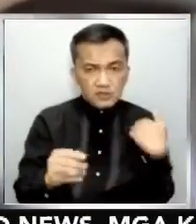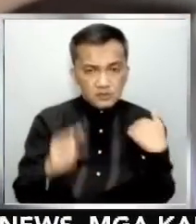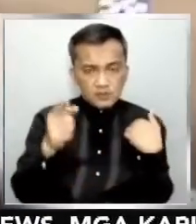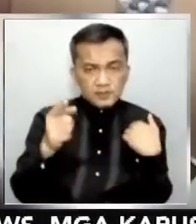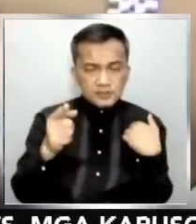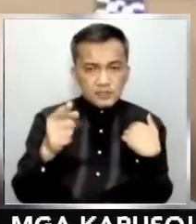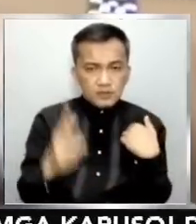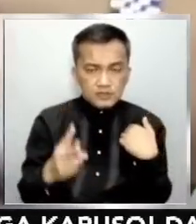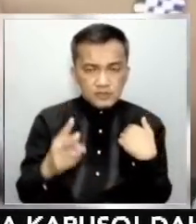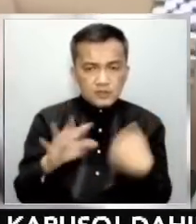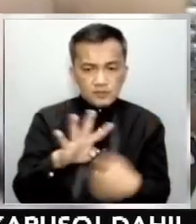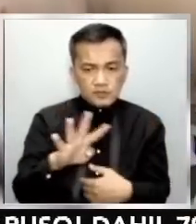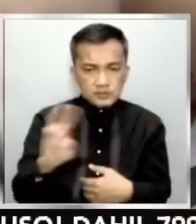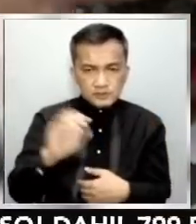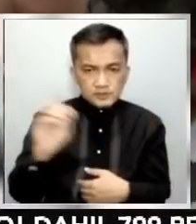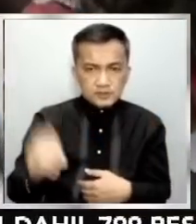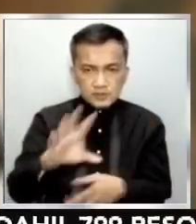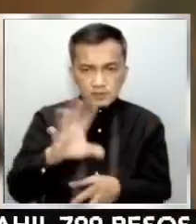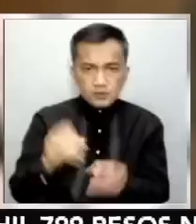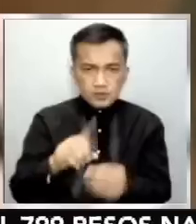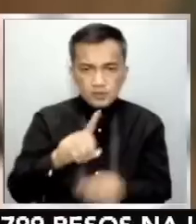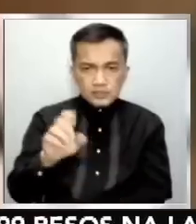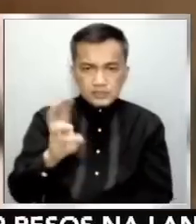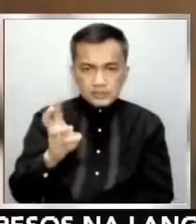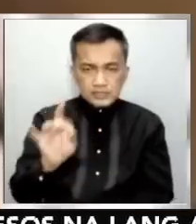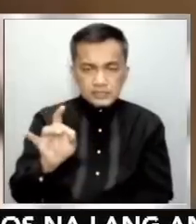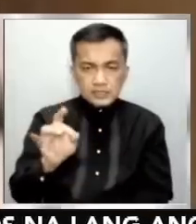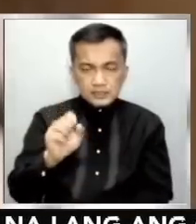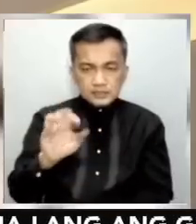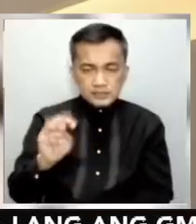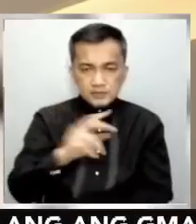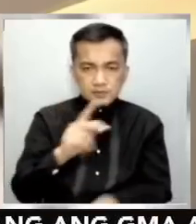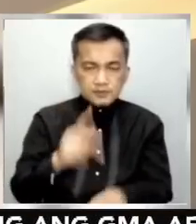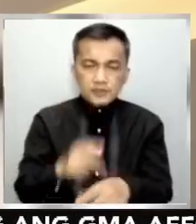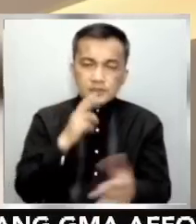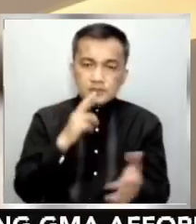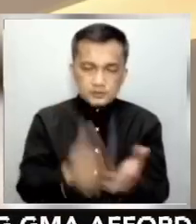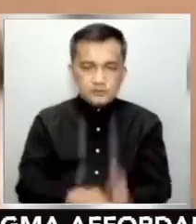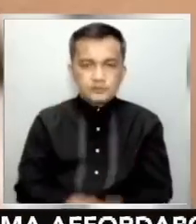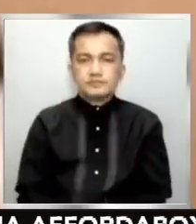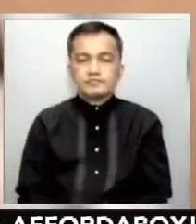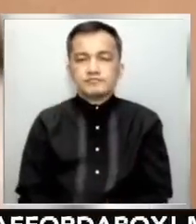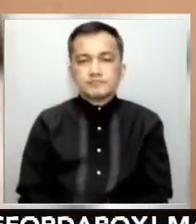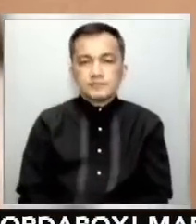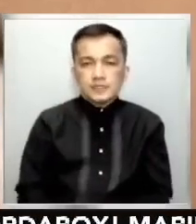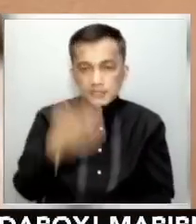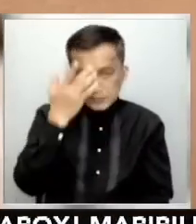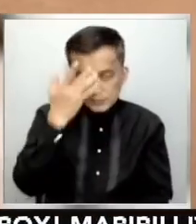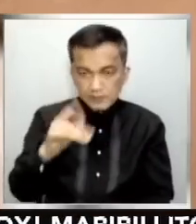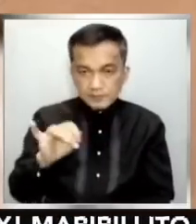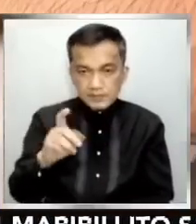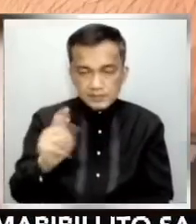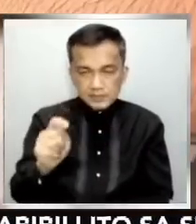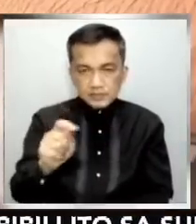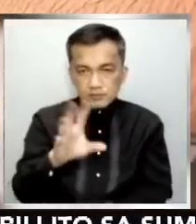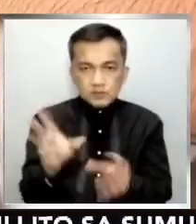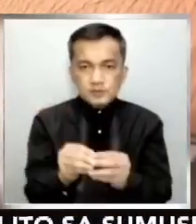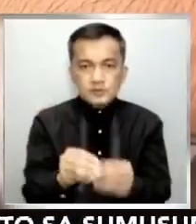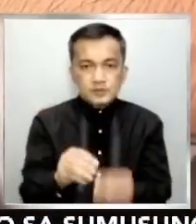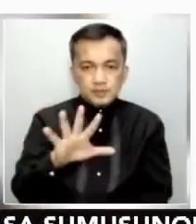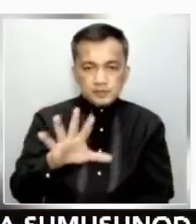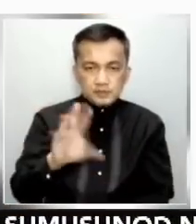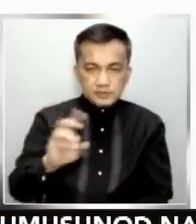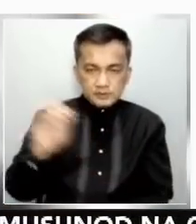kabuang 168 million na SIM card sa bansa ang nare-rehistro. Ang Smart PLDT pumalo na sa halos 56% hanggang